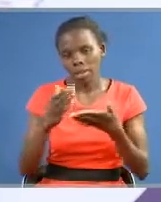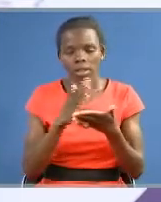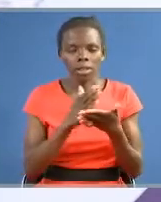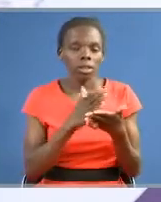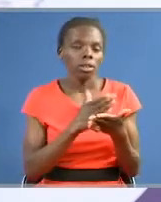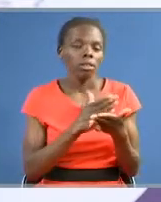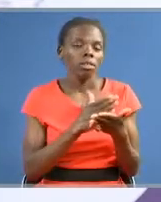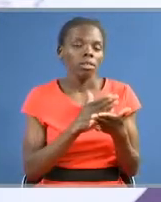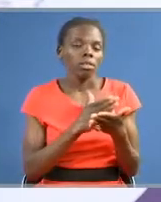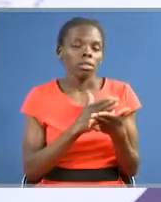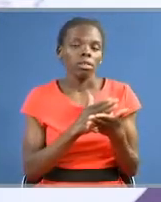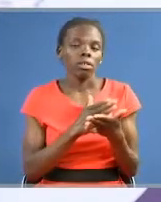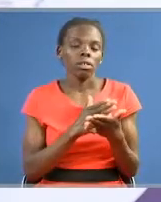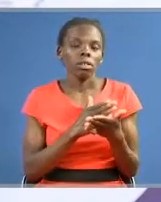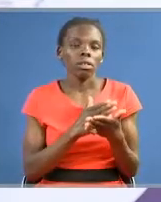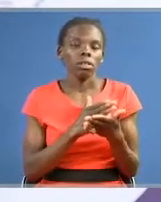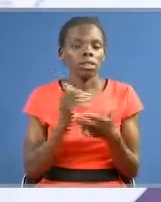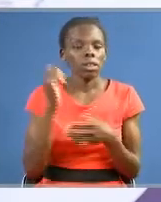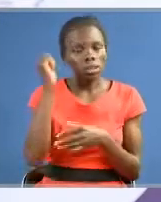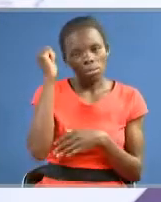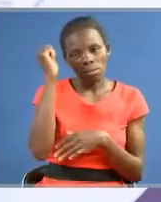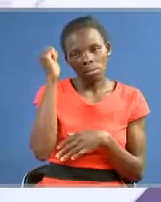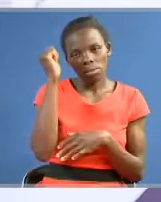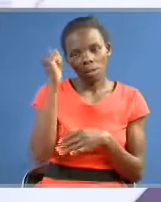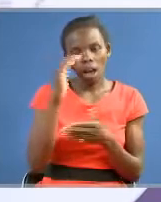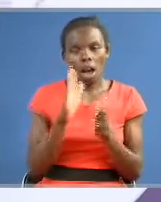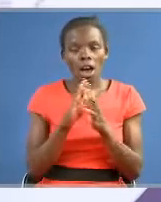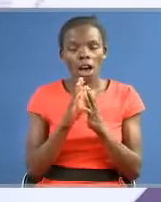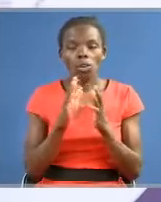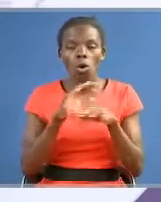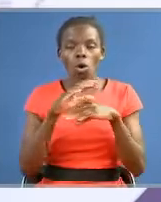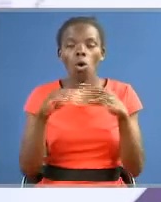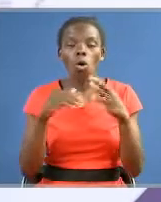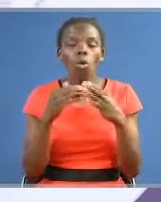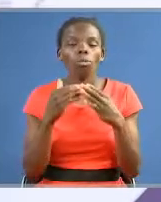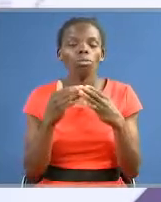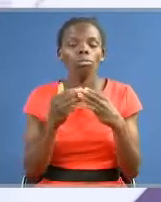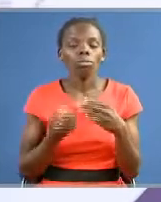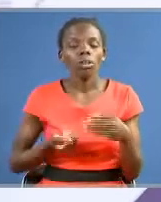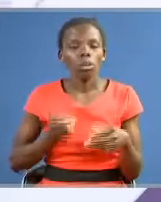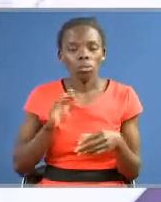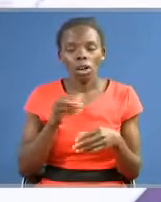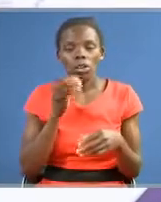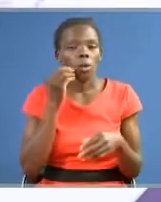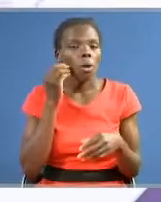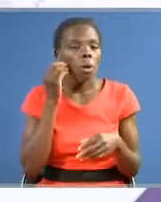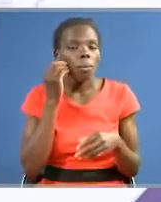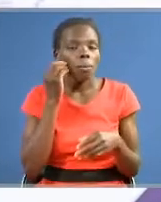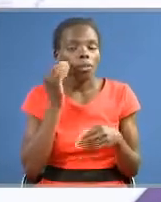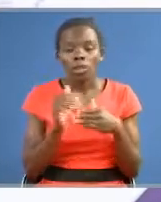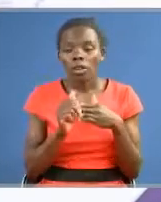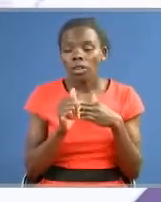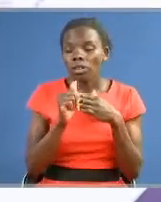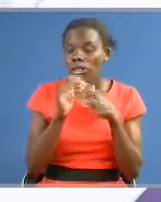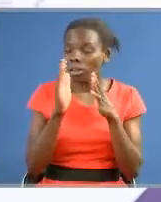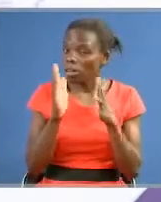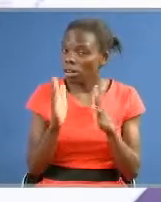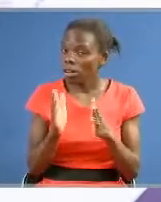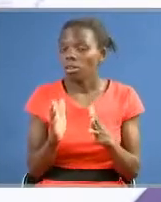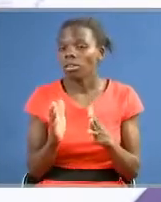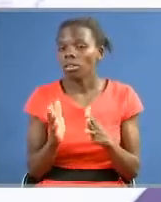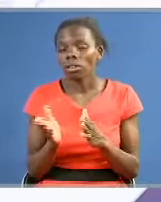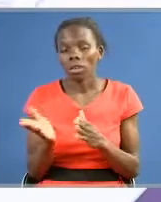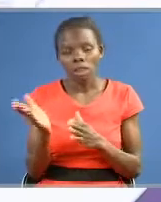ya ya kisiasa na sekta zote. Hata ule mwanamke akiwa nyumbani, yeye bado ni kiongozi. So leo tumekuja